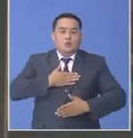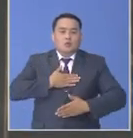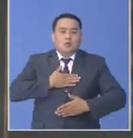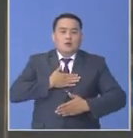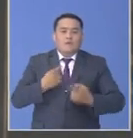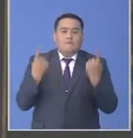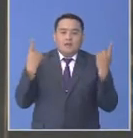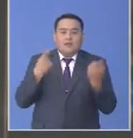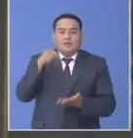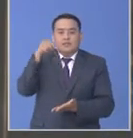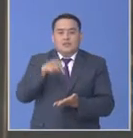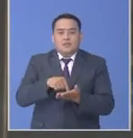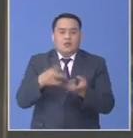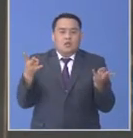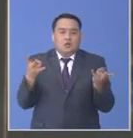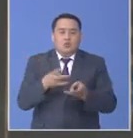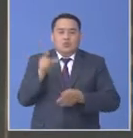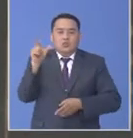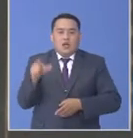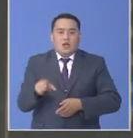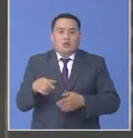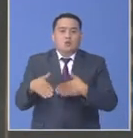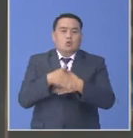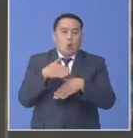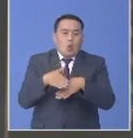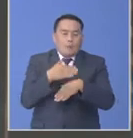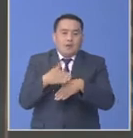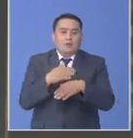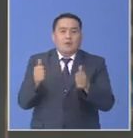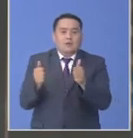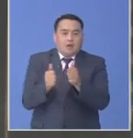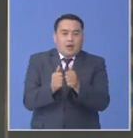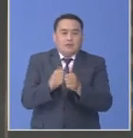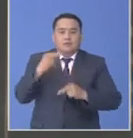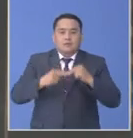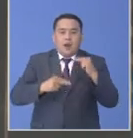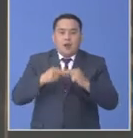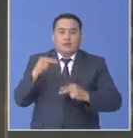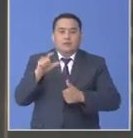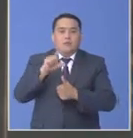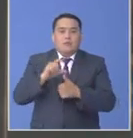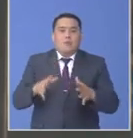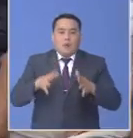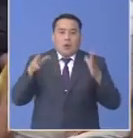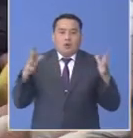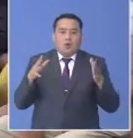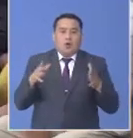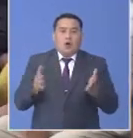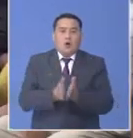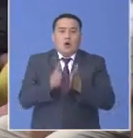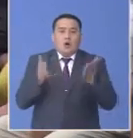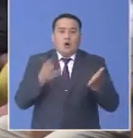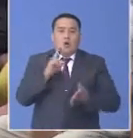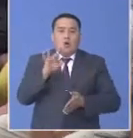подобные великие цели. Человек приближается к Аллаху добрыми поступками, а строительство мечети — это большое дело. В Коране говорится,